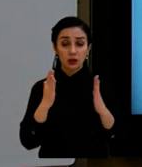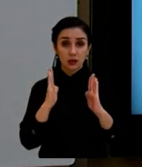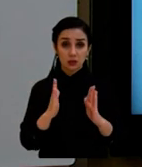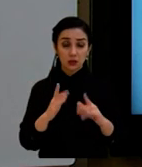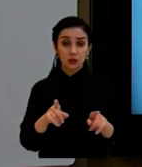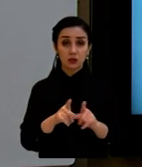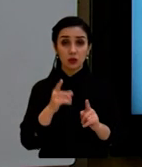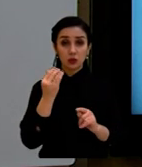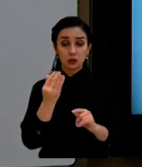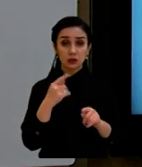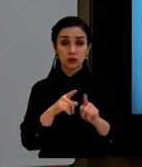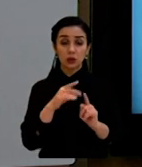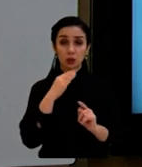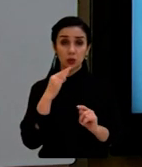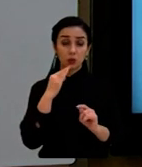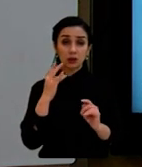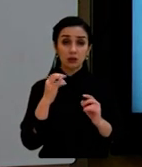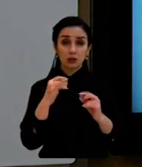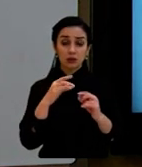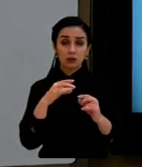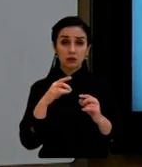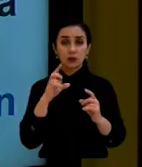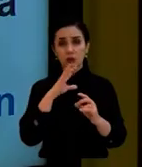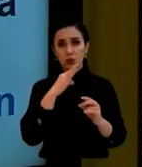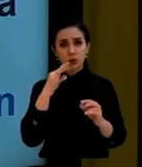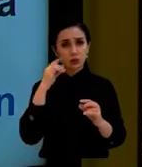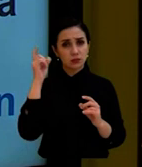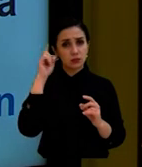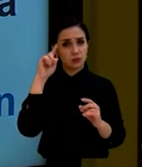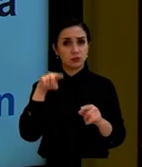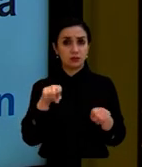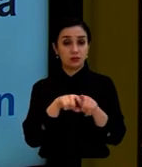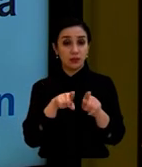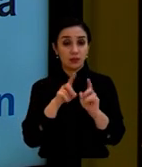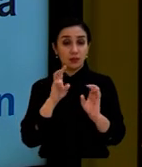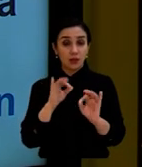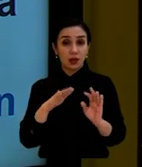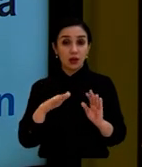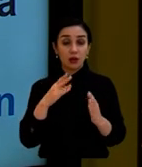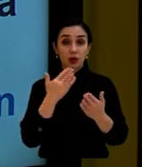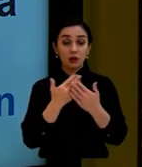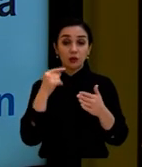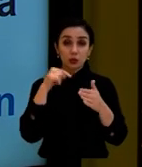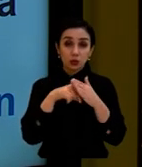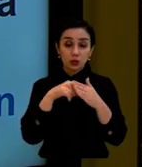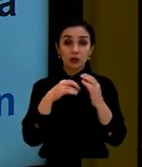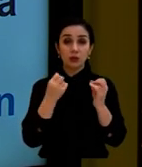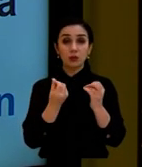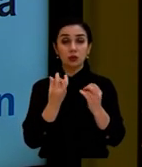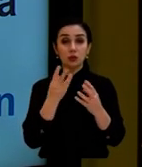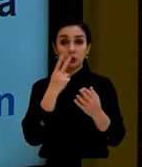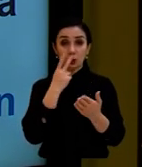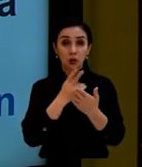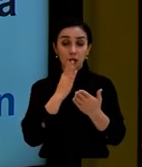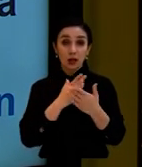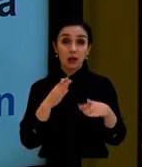ekanmiz. Xuddiki ko'p narsa o'rganayotgandek bilamiz. Chunki bunga yuzaki ravishda qaraymiz, uning miqdorini